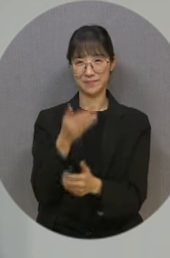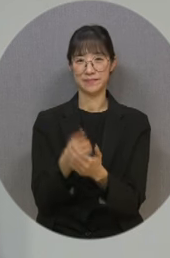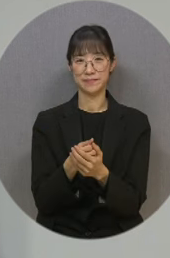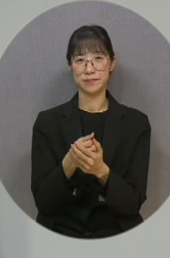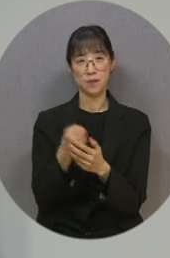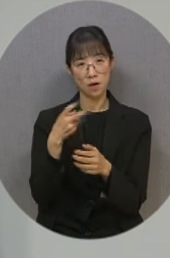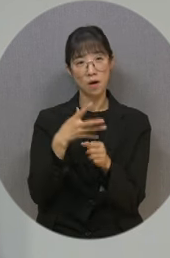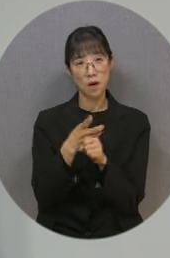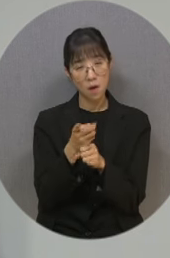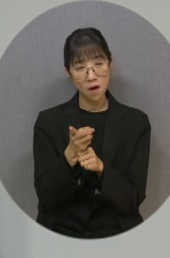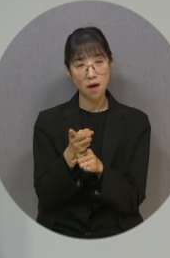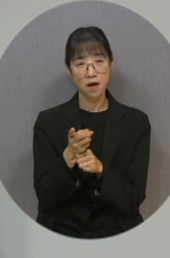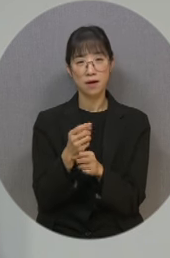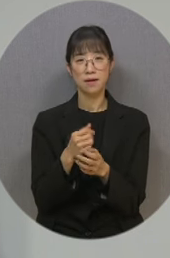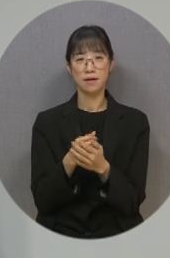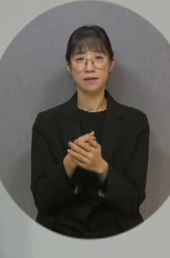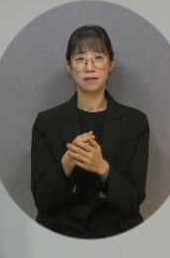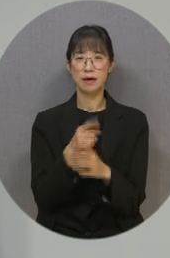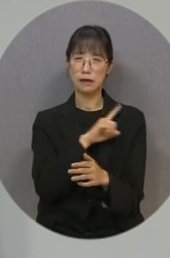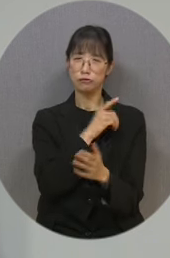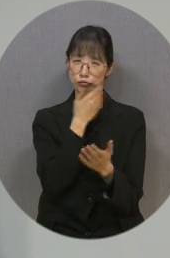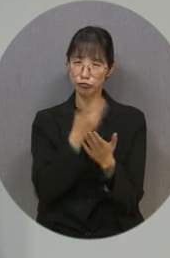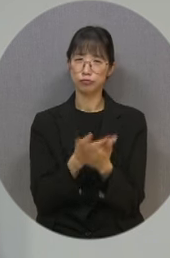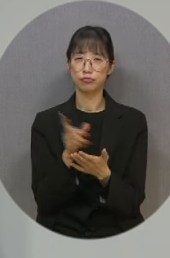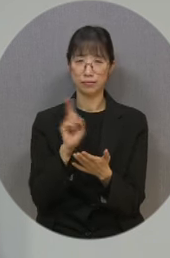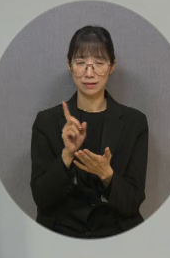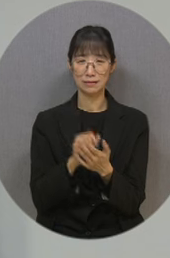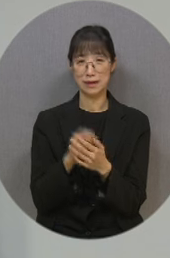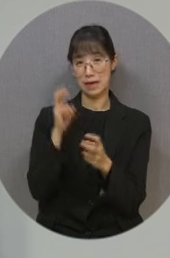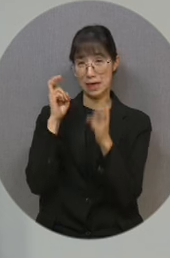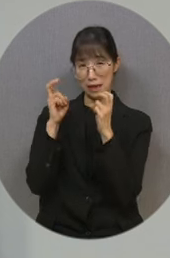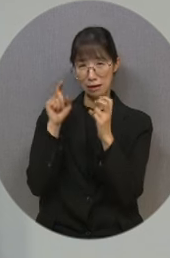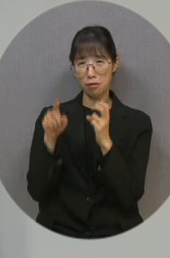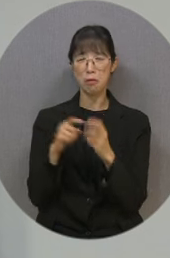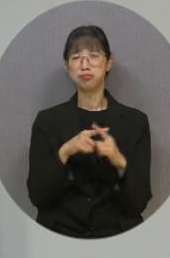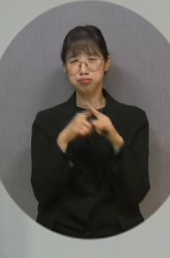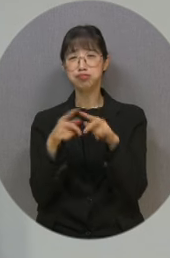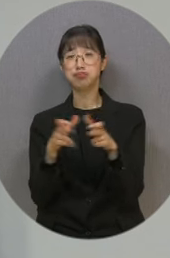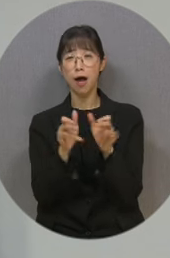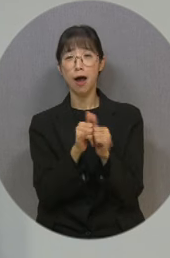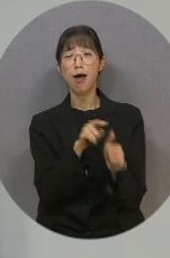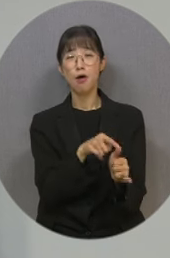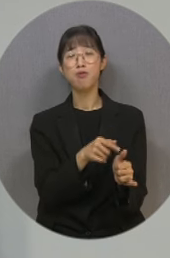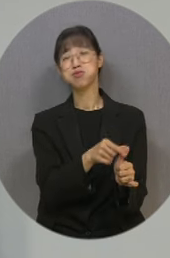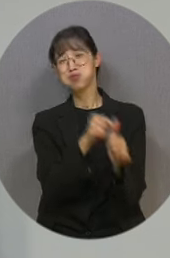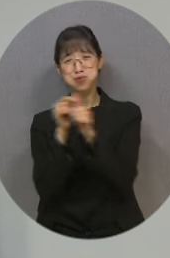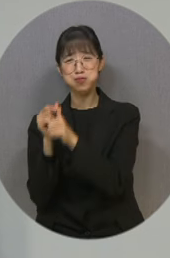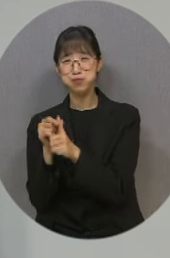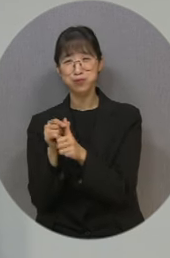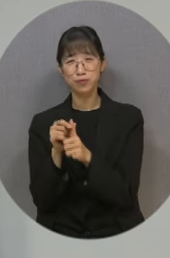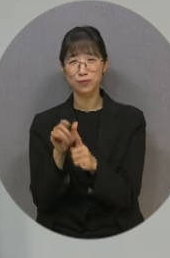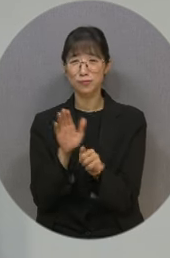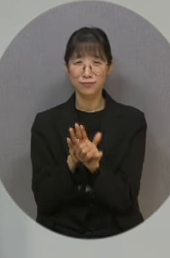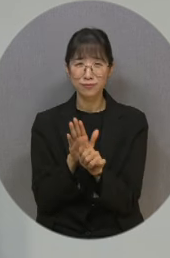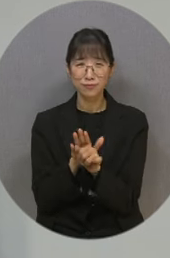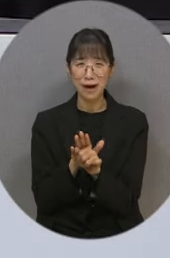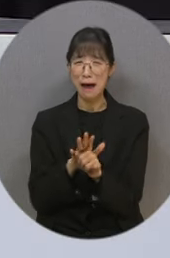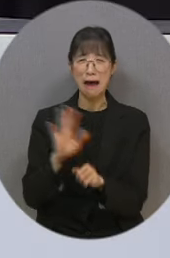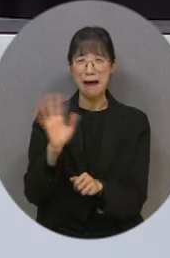그 외에도 저희가 이제 가장 중요한 것은이 기업이 무조건 장애인을 채용 하지 않는다